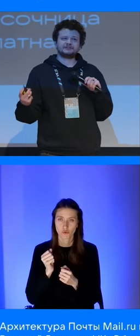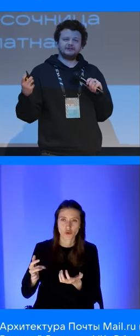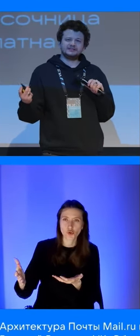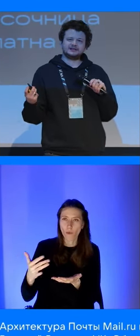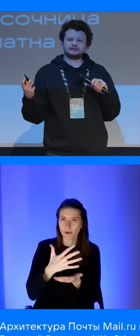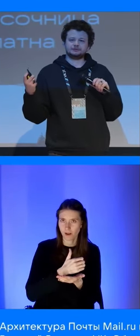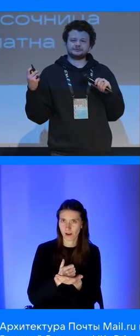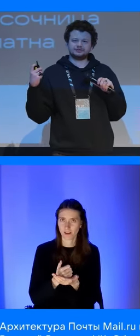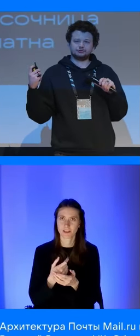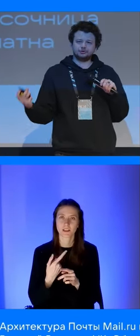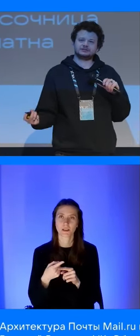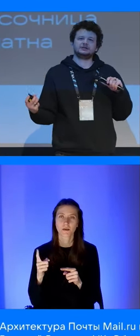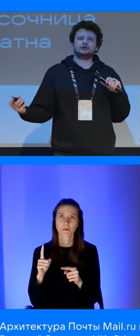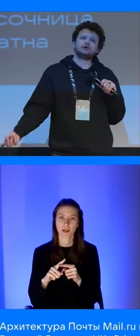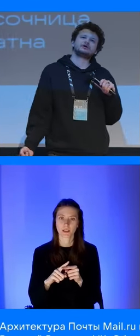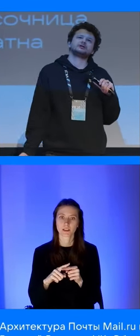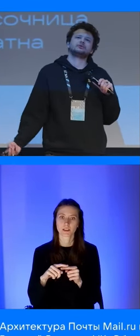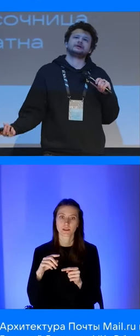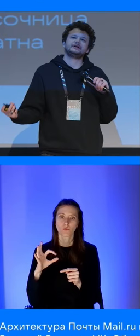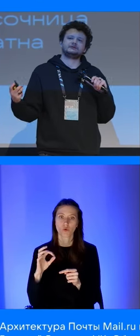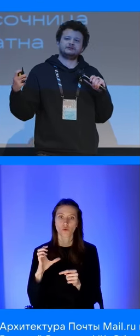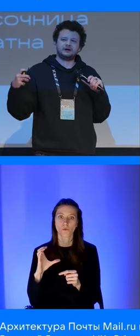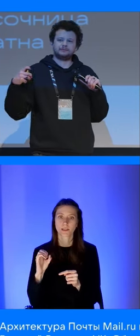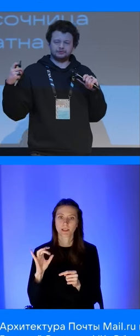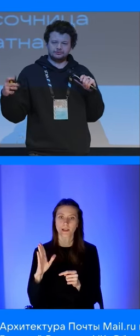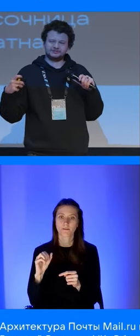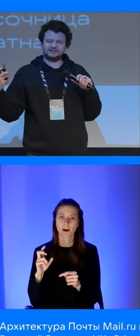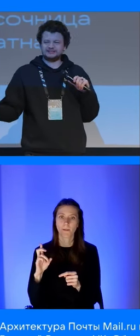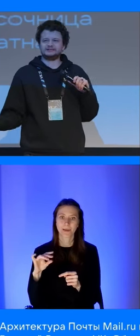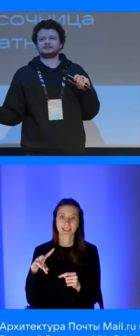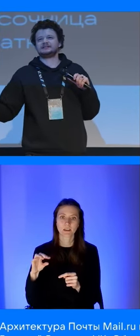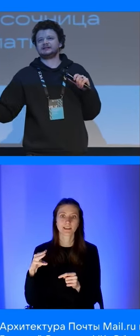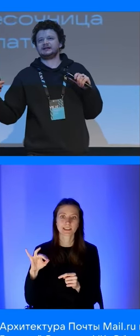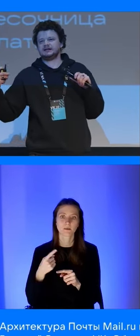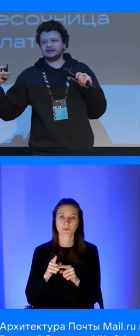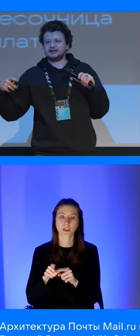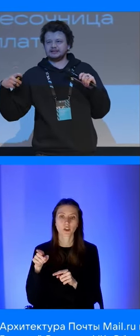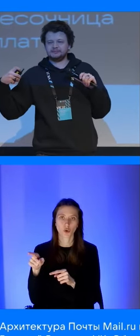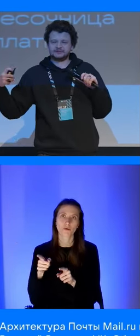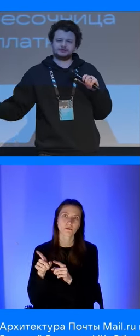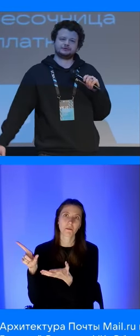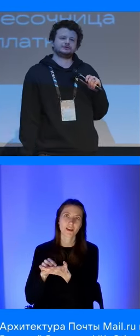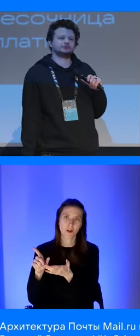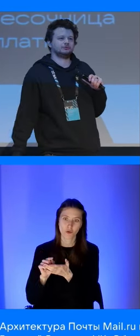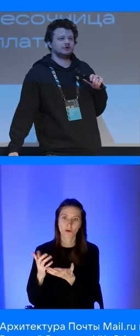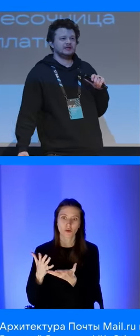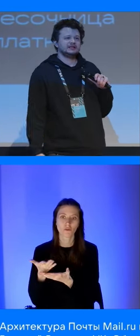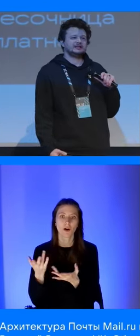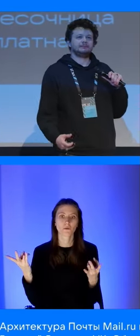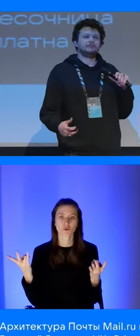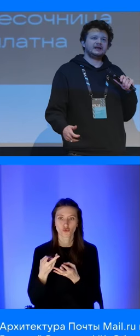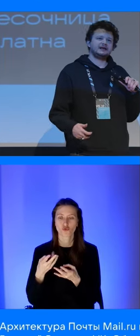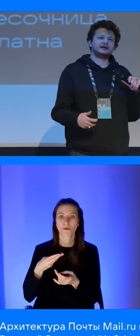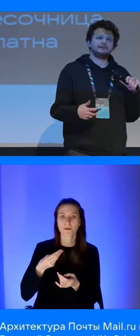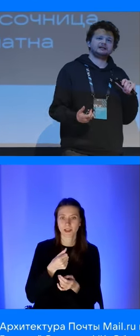Поэтому observability — это, собственно, тот налог, который вам приходится платить за микросервисную архитектуру.